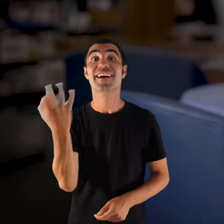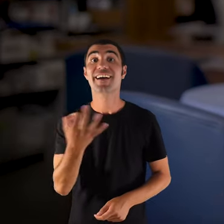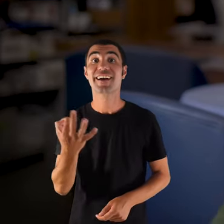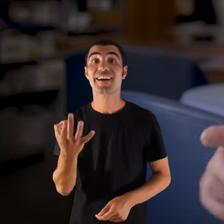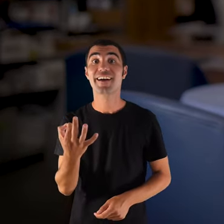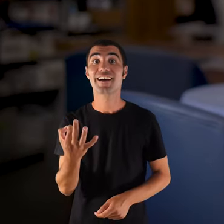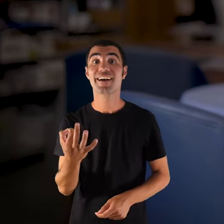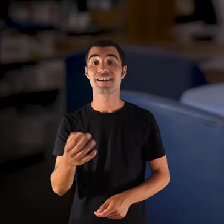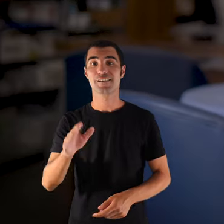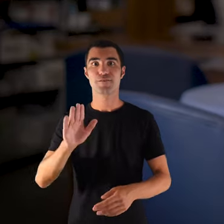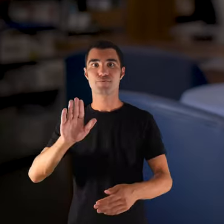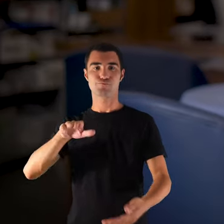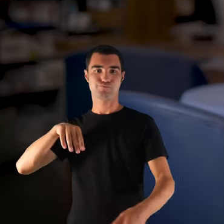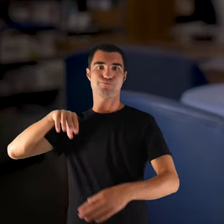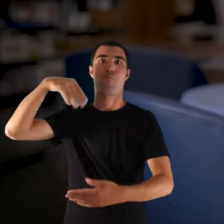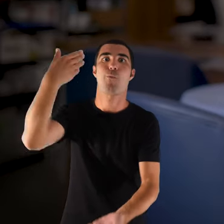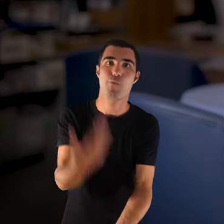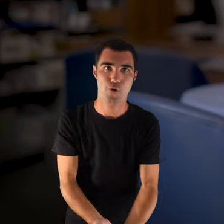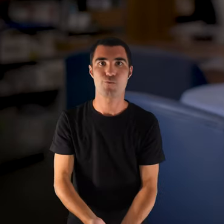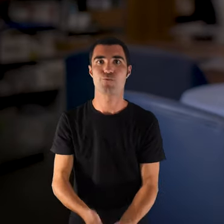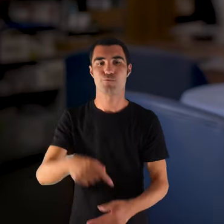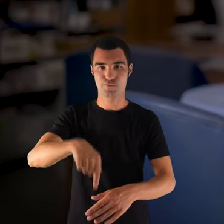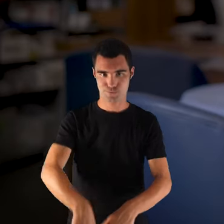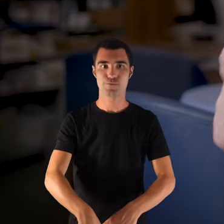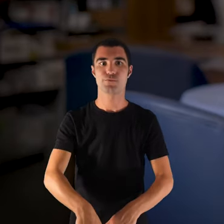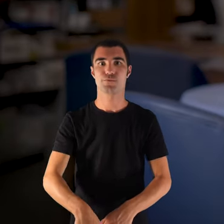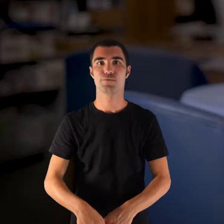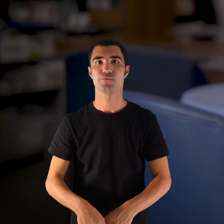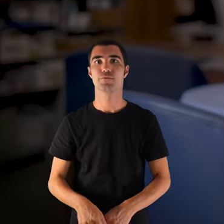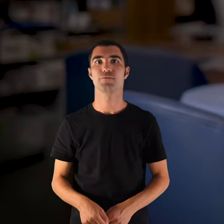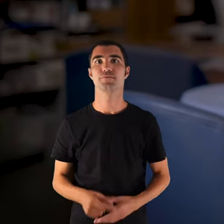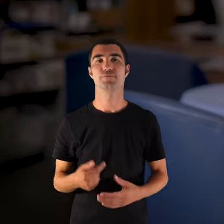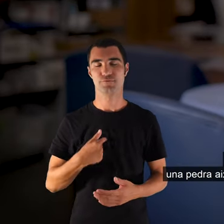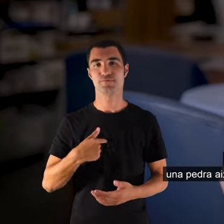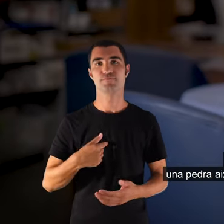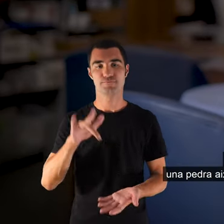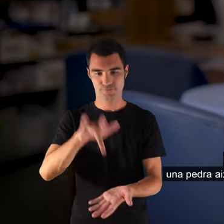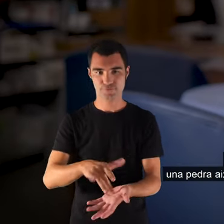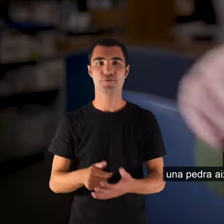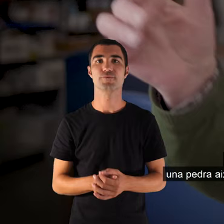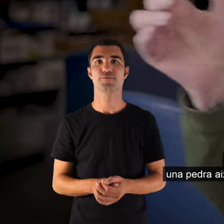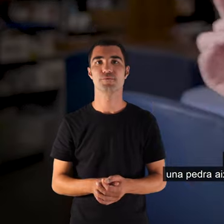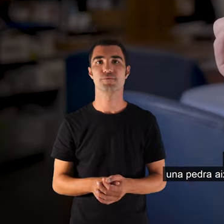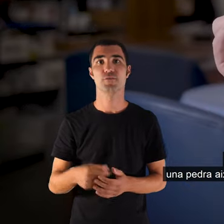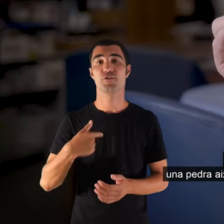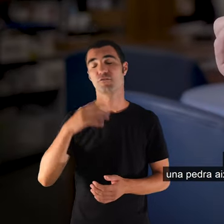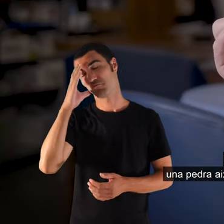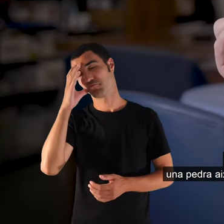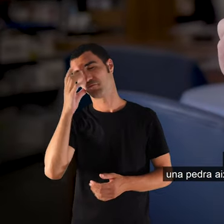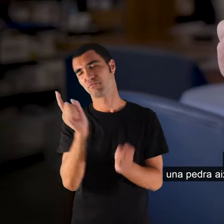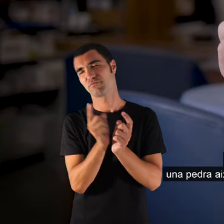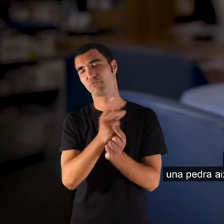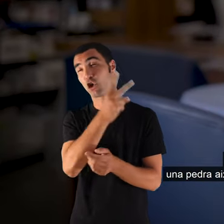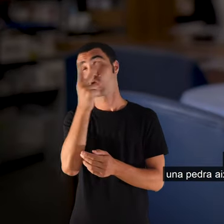fom pegava en terra, de son. I antes d'envestir el vaig cridar. Ell havia dormit pentura dues hores